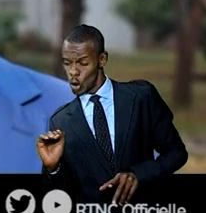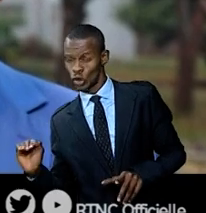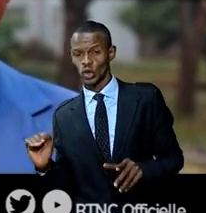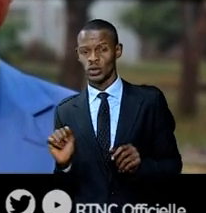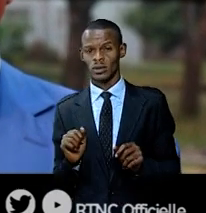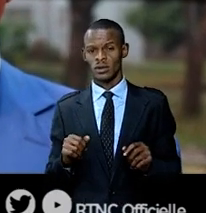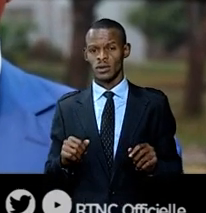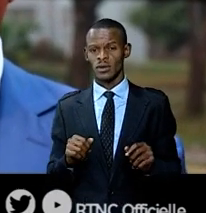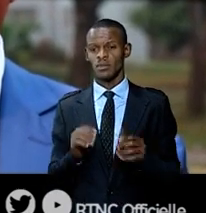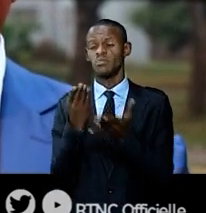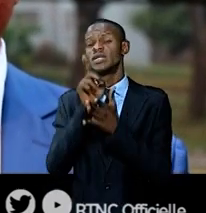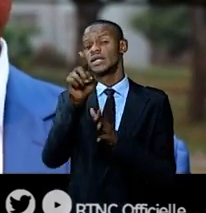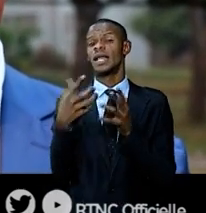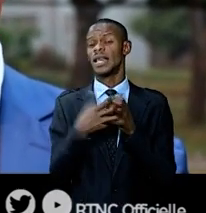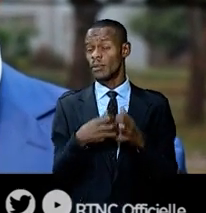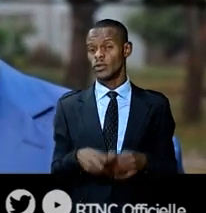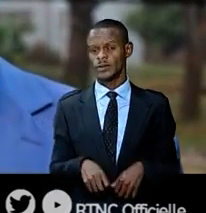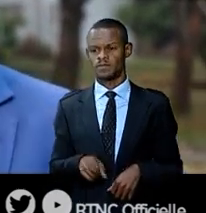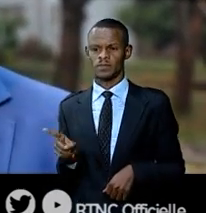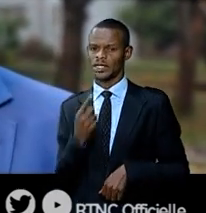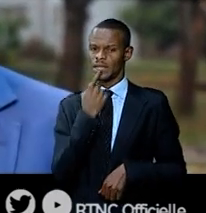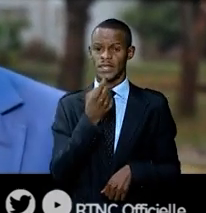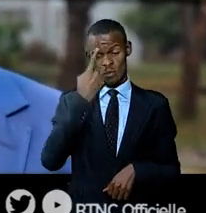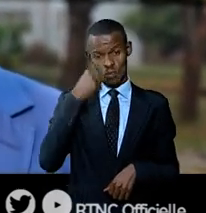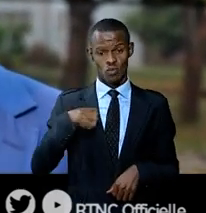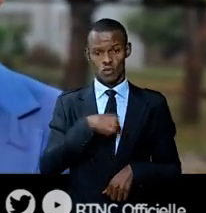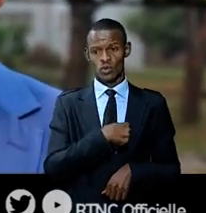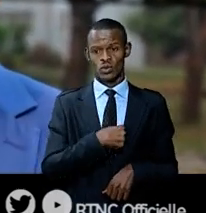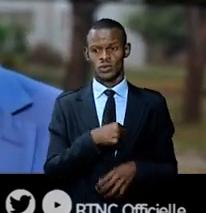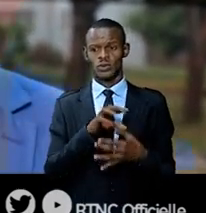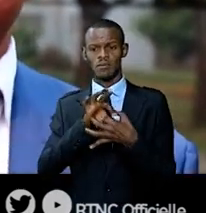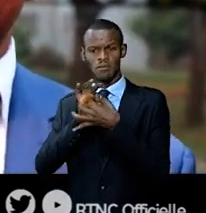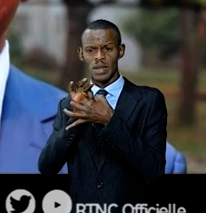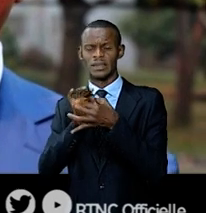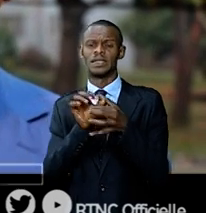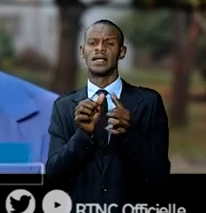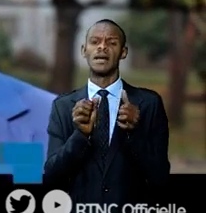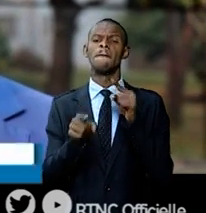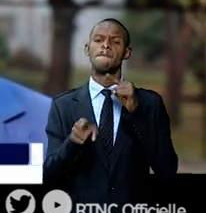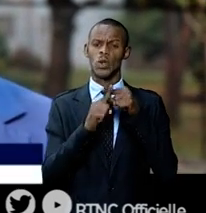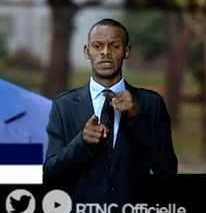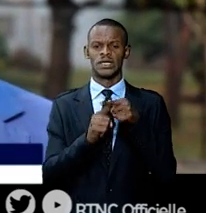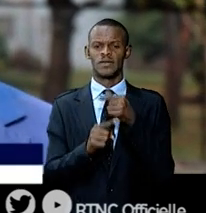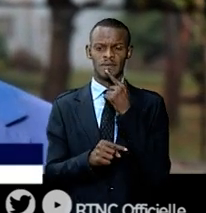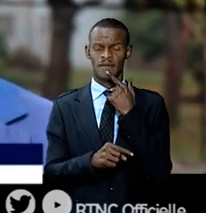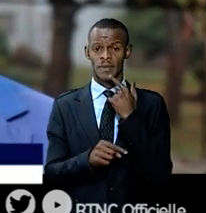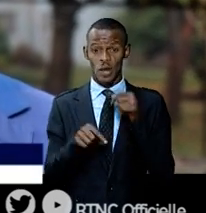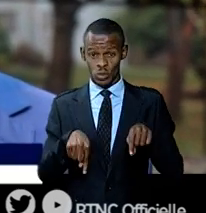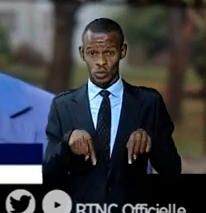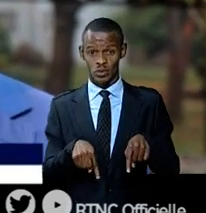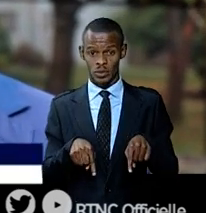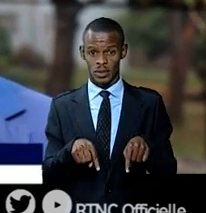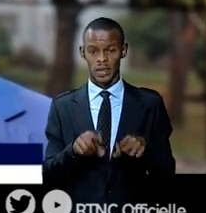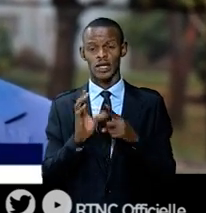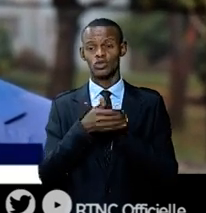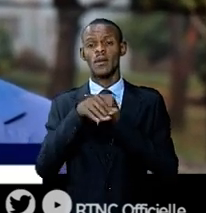été un partenariat très positif à travers le projet Profit Congo. Aujourd'hui, la culture de la participation